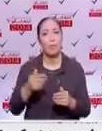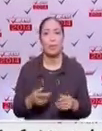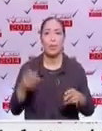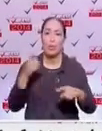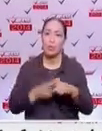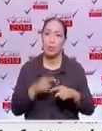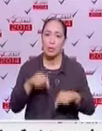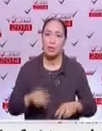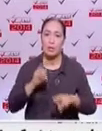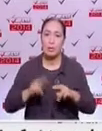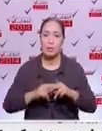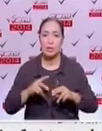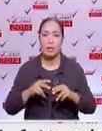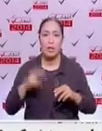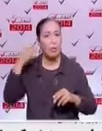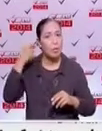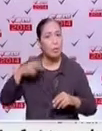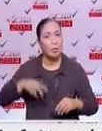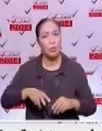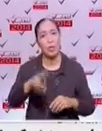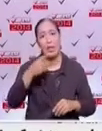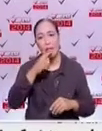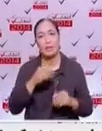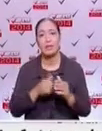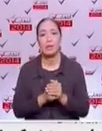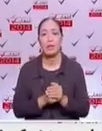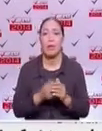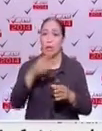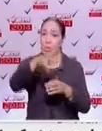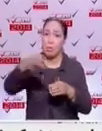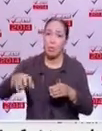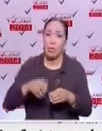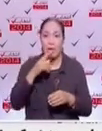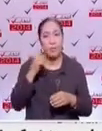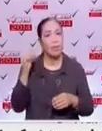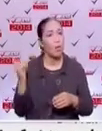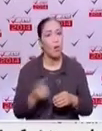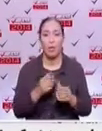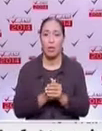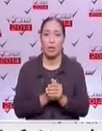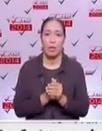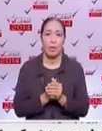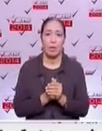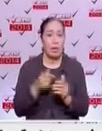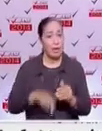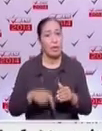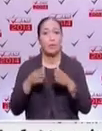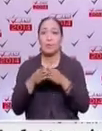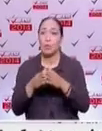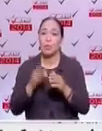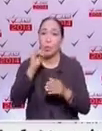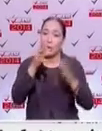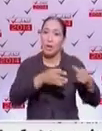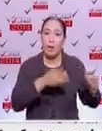ورأس جدير، وسنطالب أيضا بتوسيع مواني قابس وغنوش والزرات. سنطالب بمستشفى جامعي